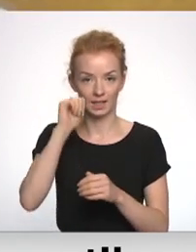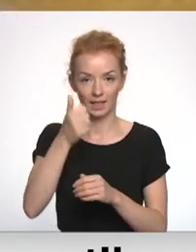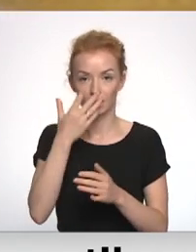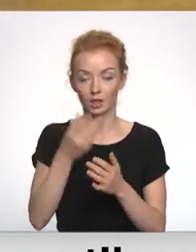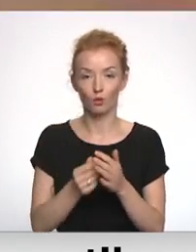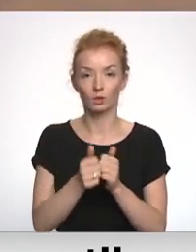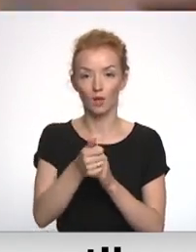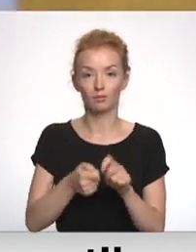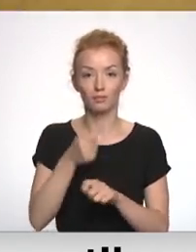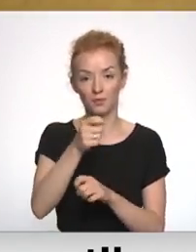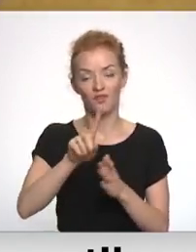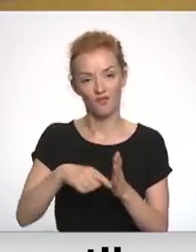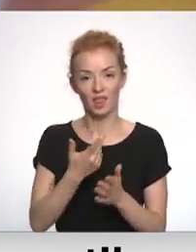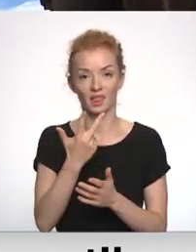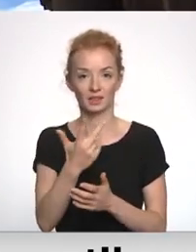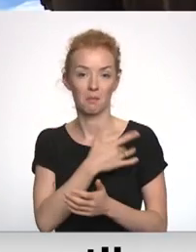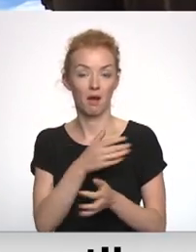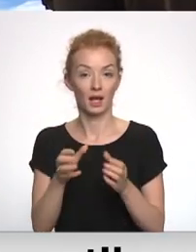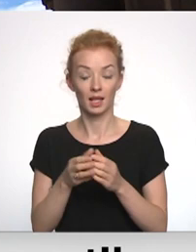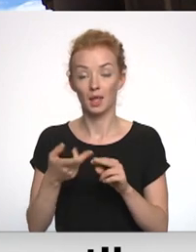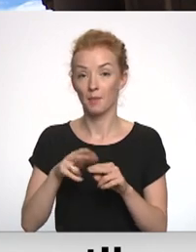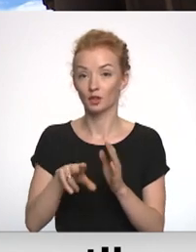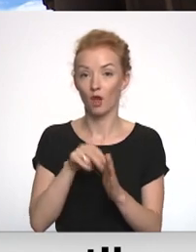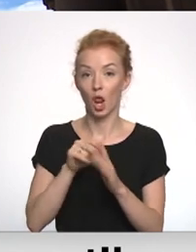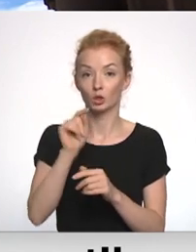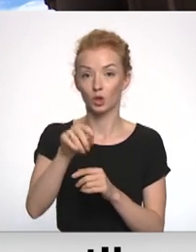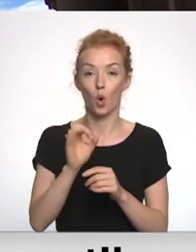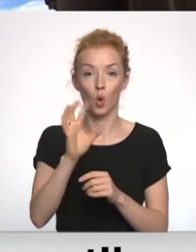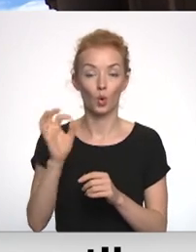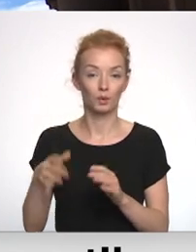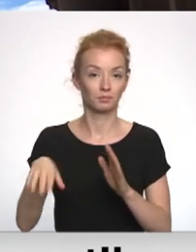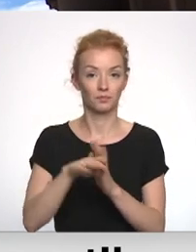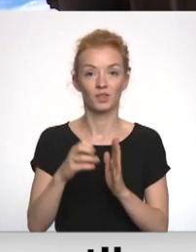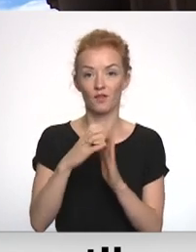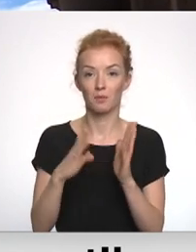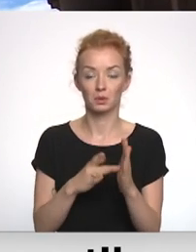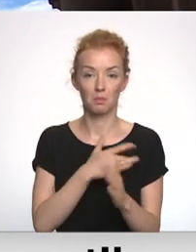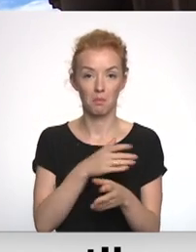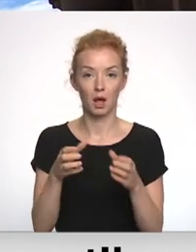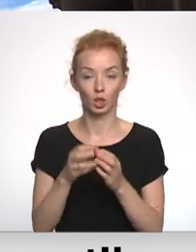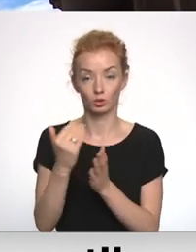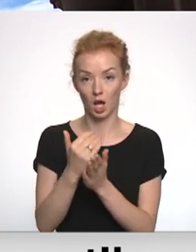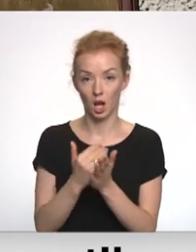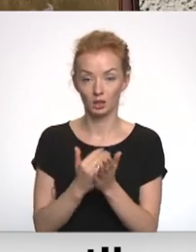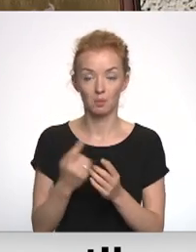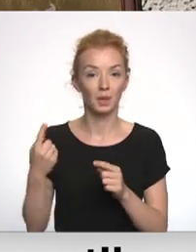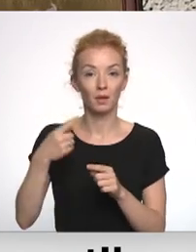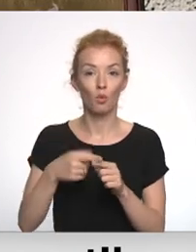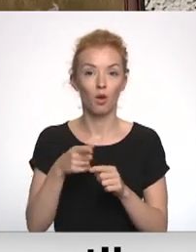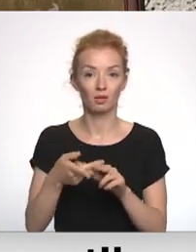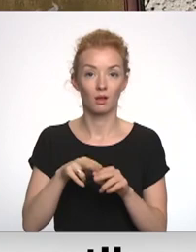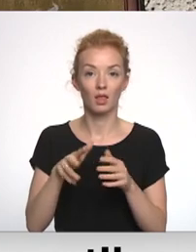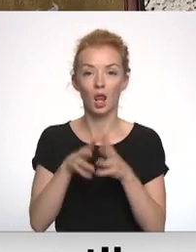kandidātus solījušas vēl 3 partijas. Līdz ar to vēlēšanās oktobrī varētu startēt 19 partiju saraksti. Pēdējo reizi tik liela partija